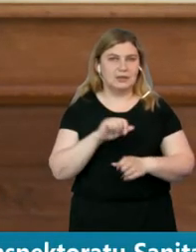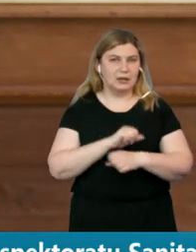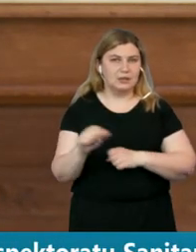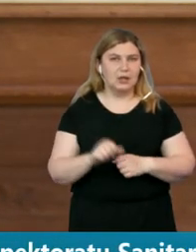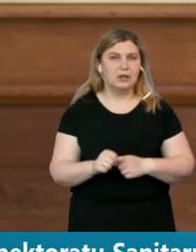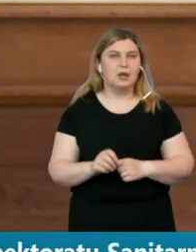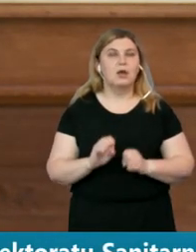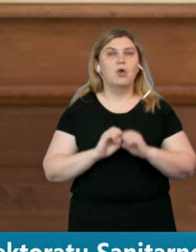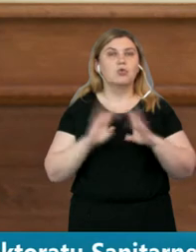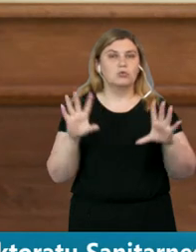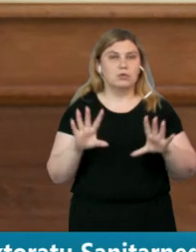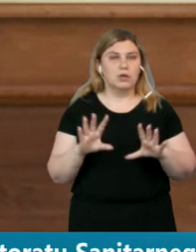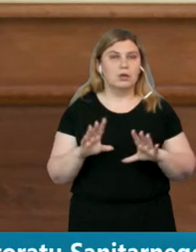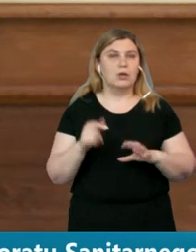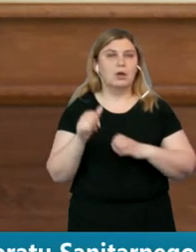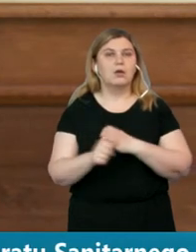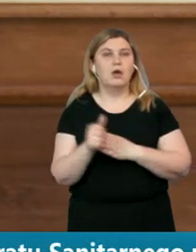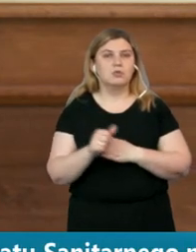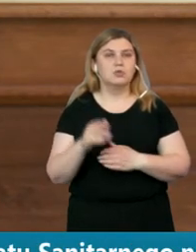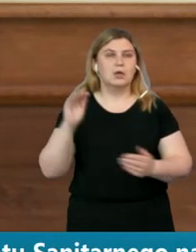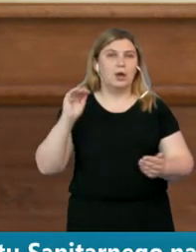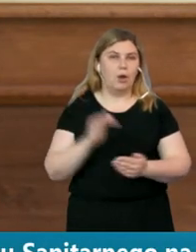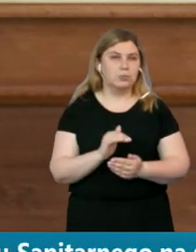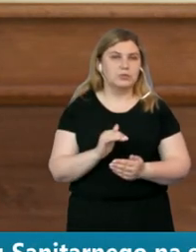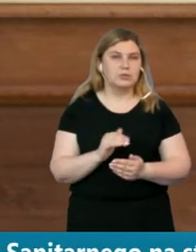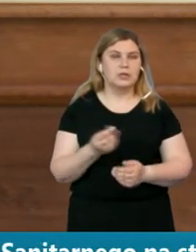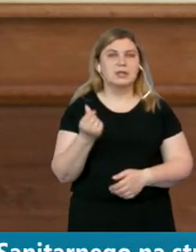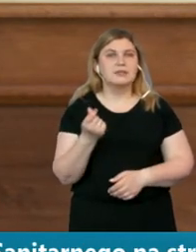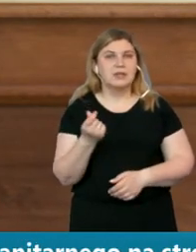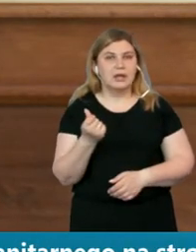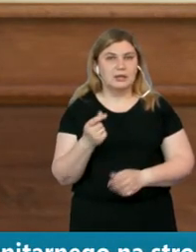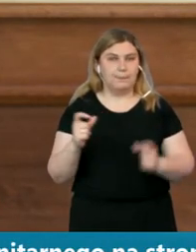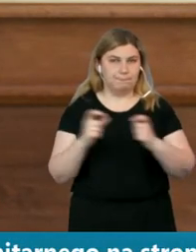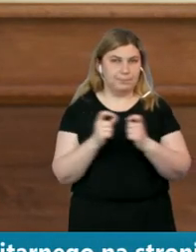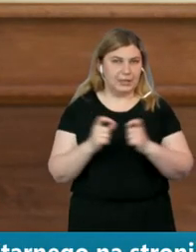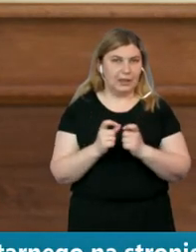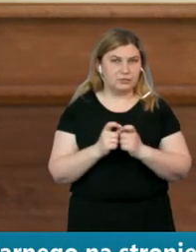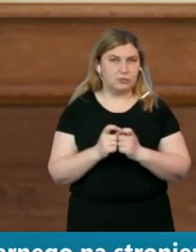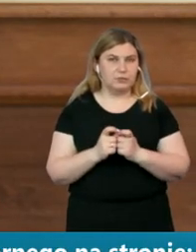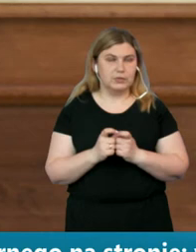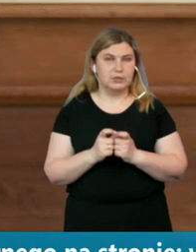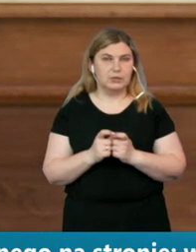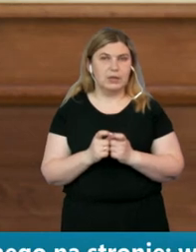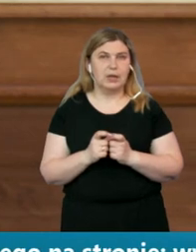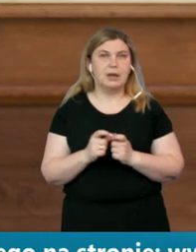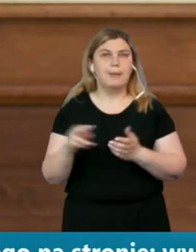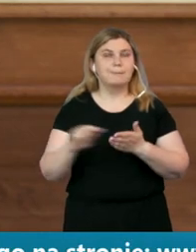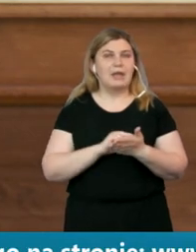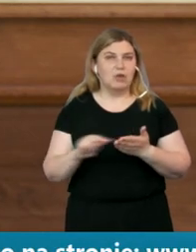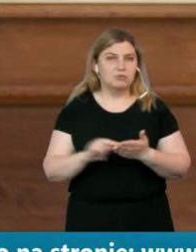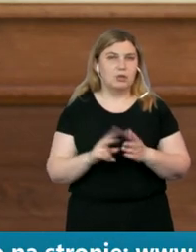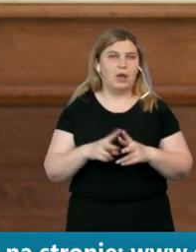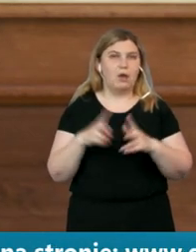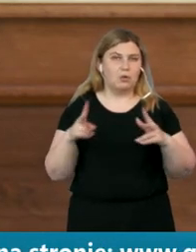Natomiast oczywiście choćby poprzez obniżenie cen biletów sieciowych, miesięcznych,